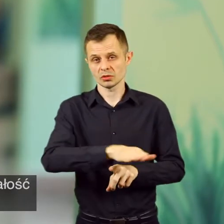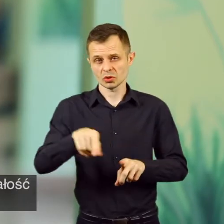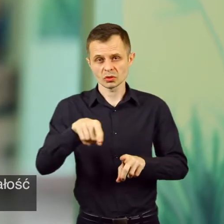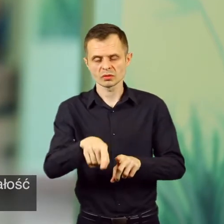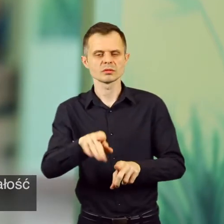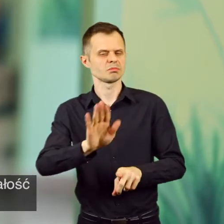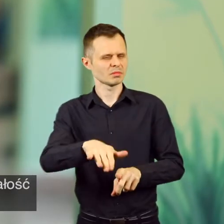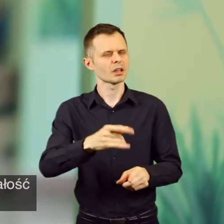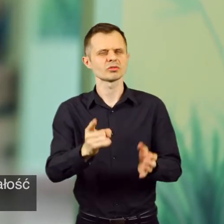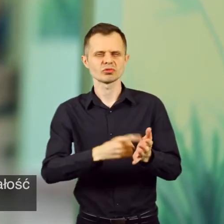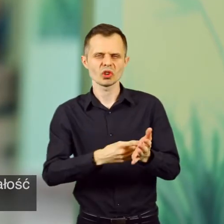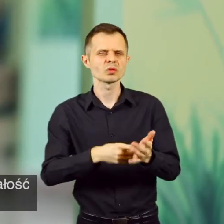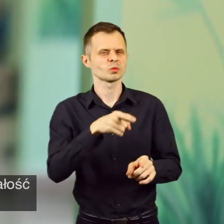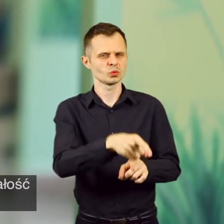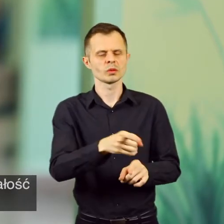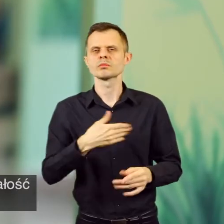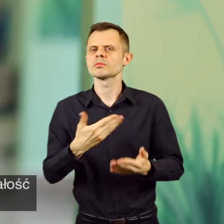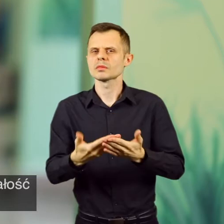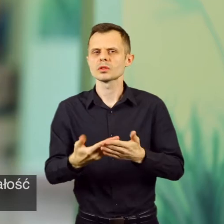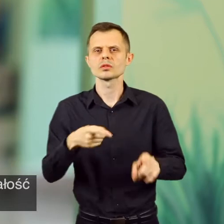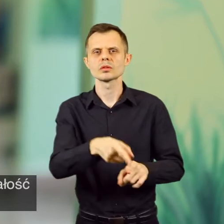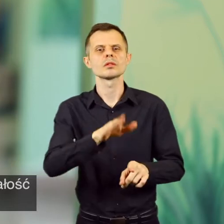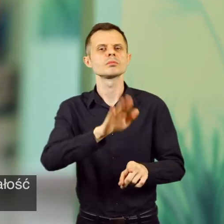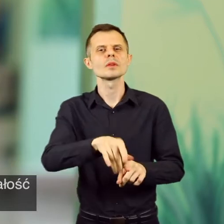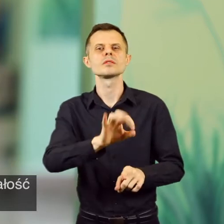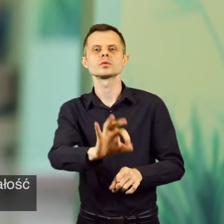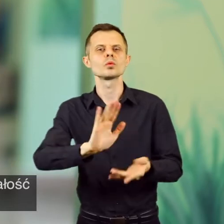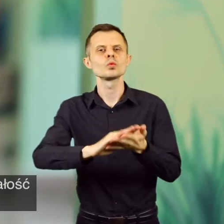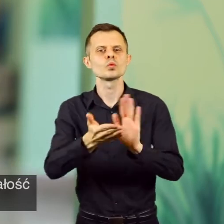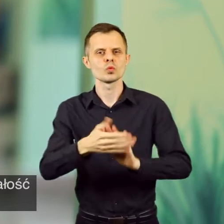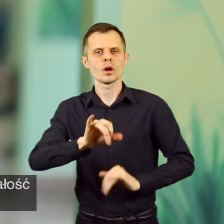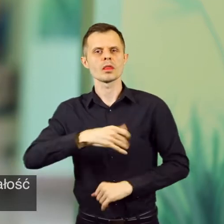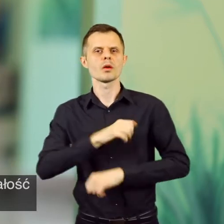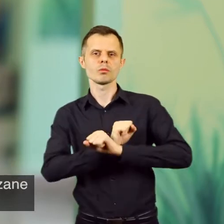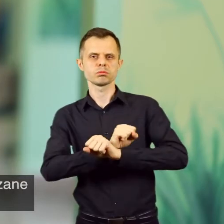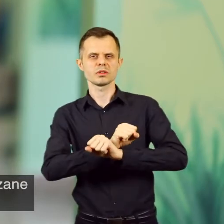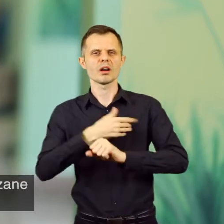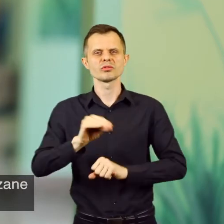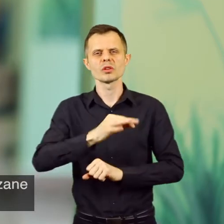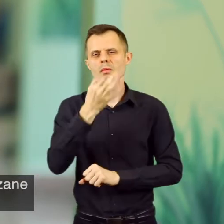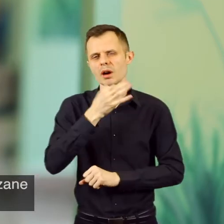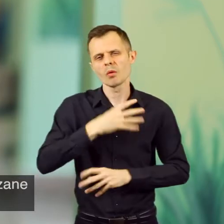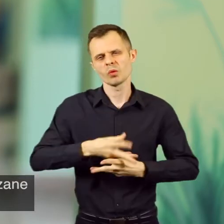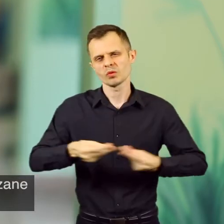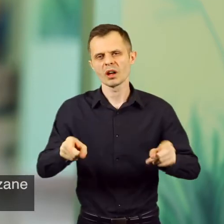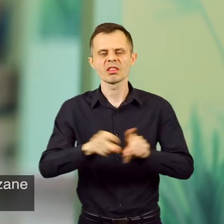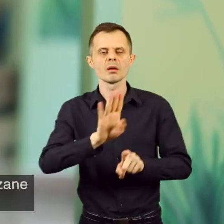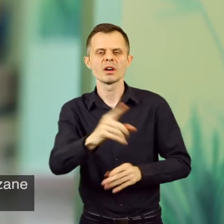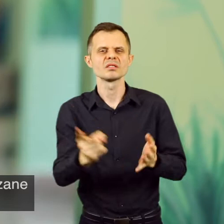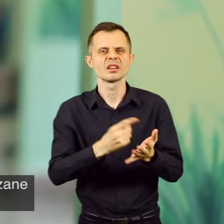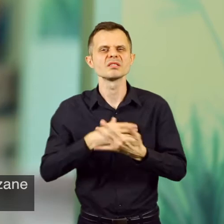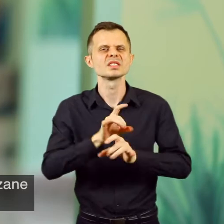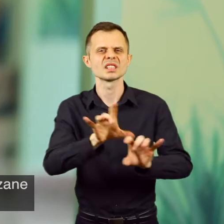dziecięcej występuje dosyć często ze względu na niedojrzałość układu immunologicznego, częste infekcje z